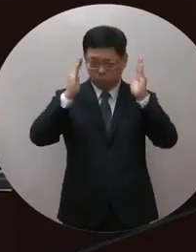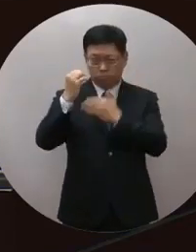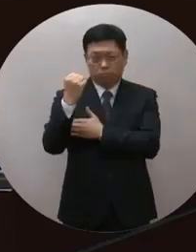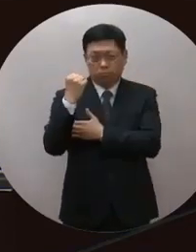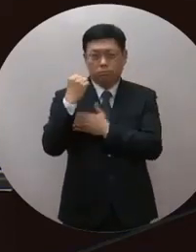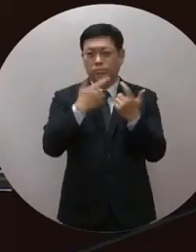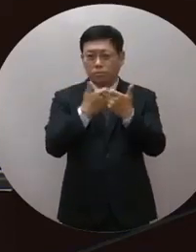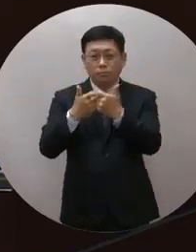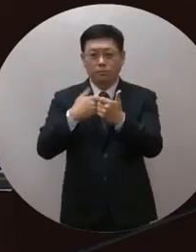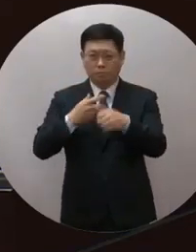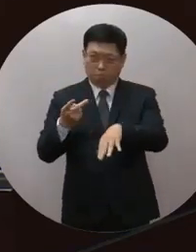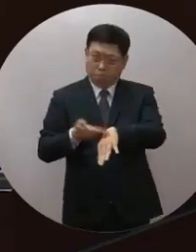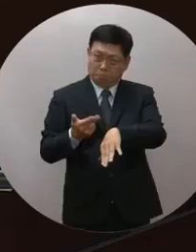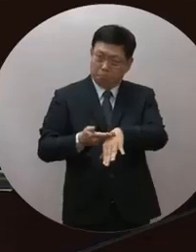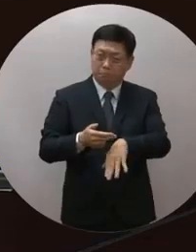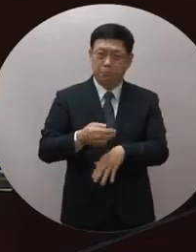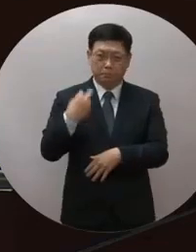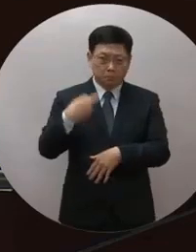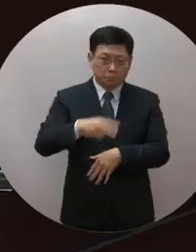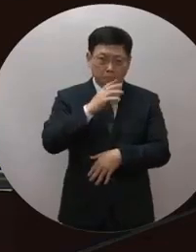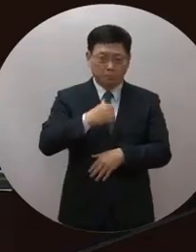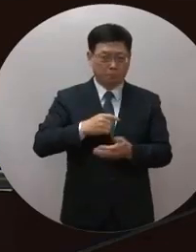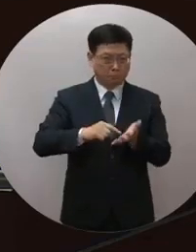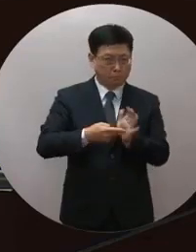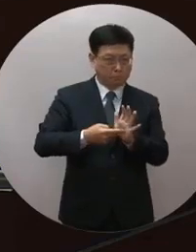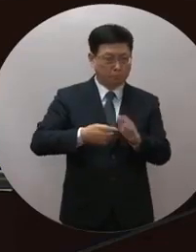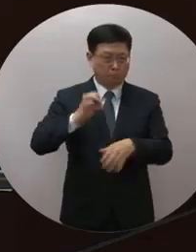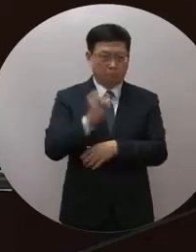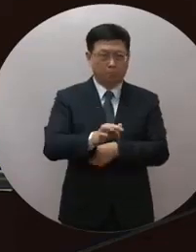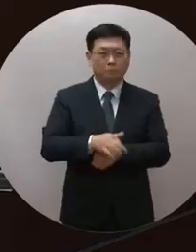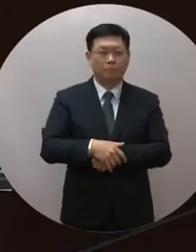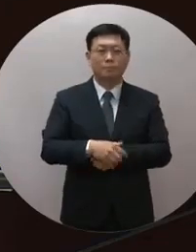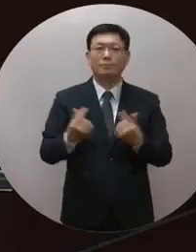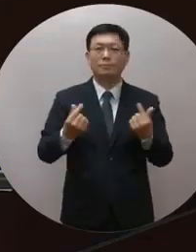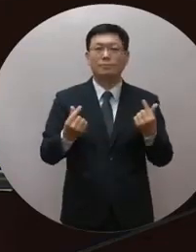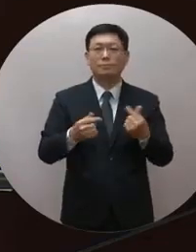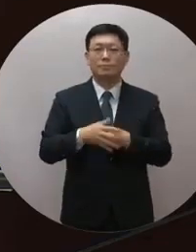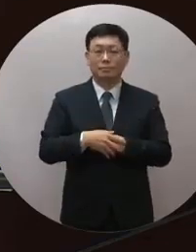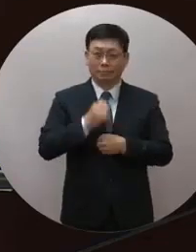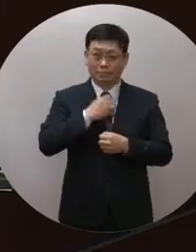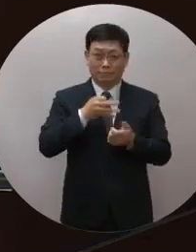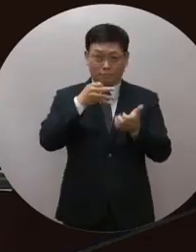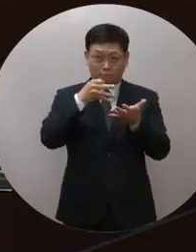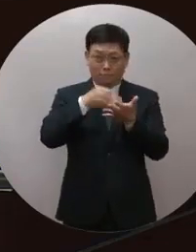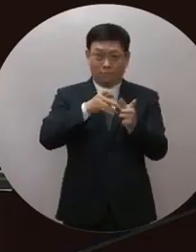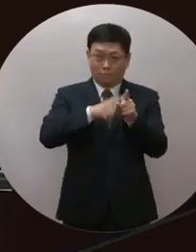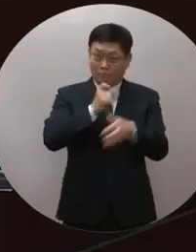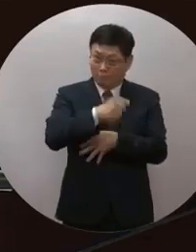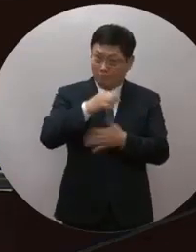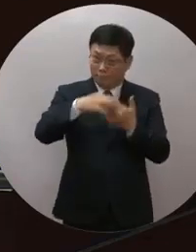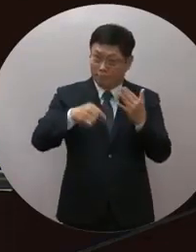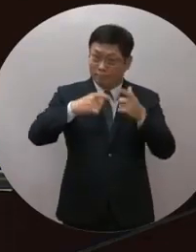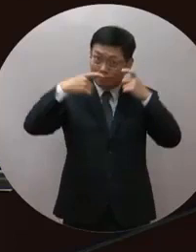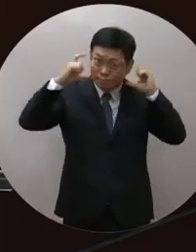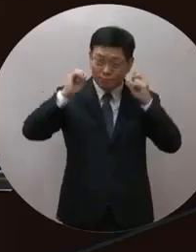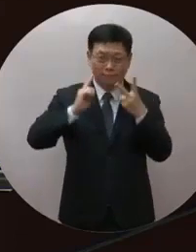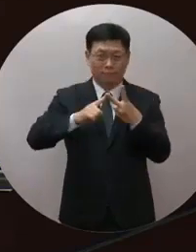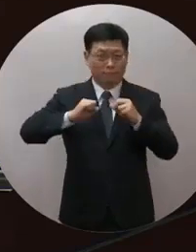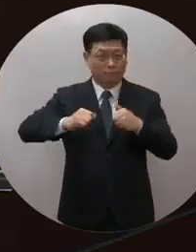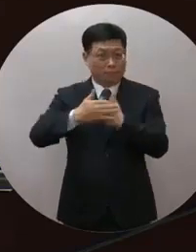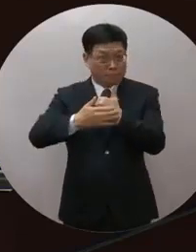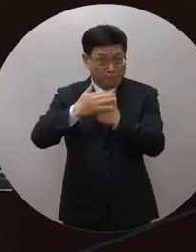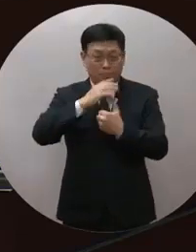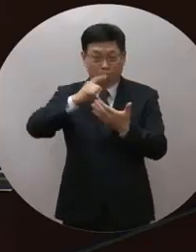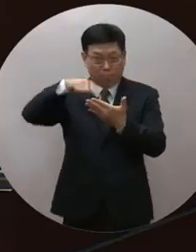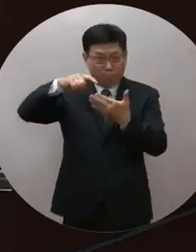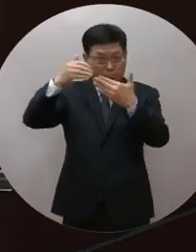中善用科技防疫，展现高效率，包括实名制口罩上路、健保